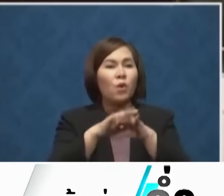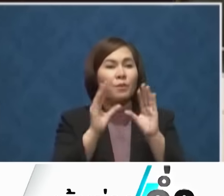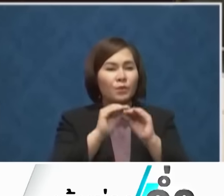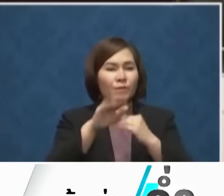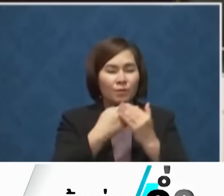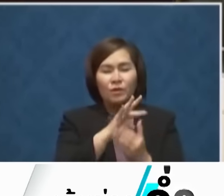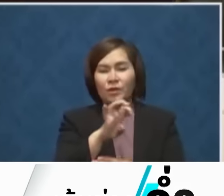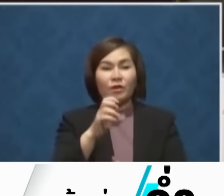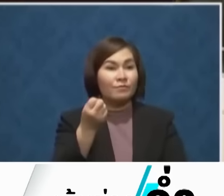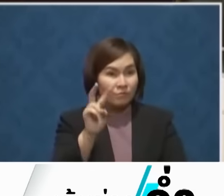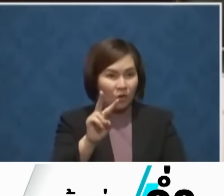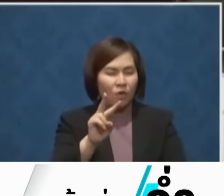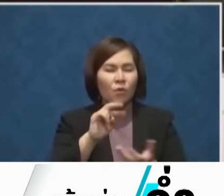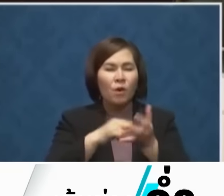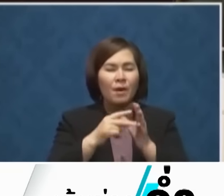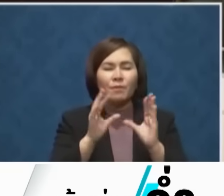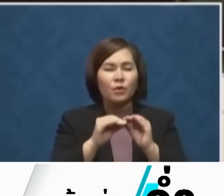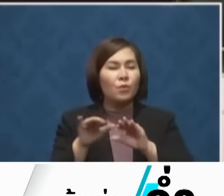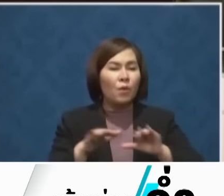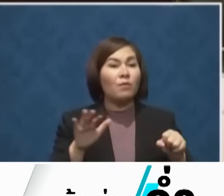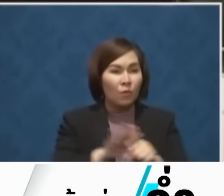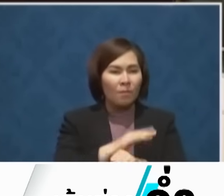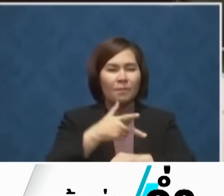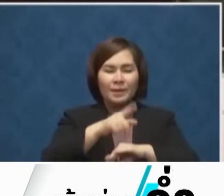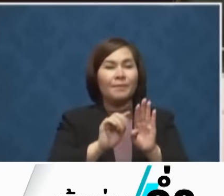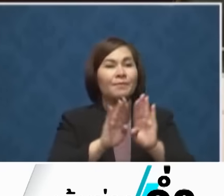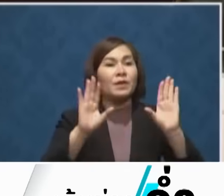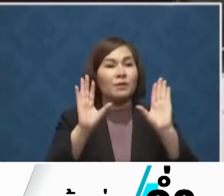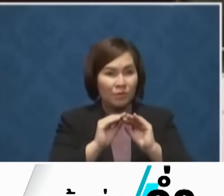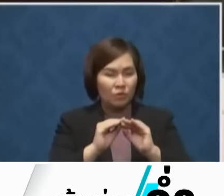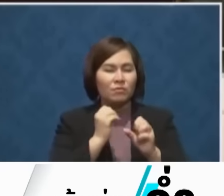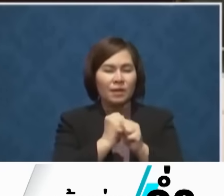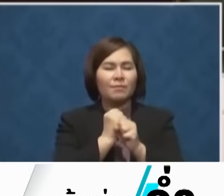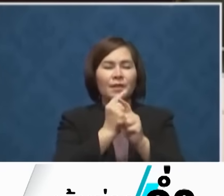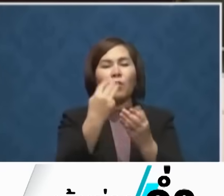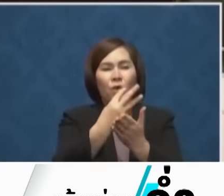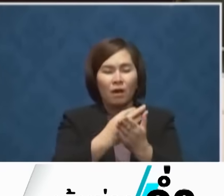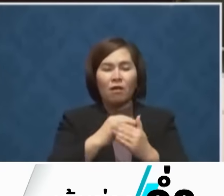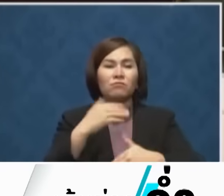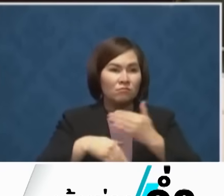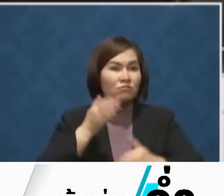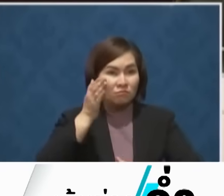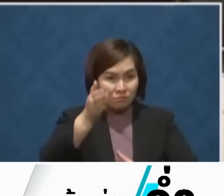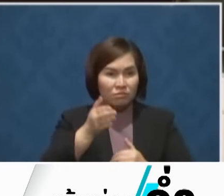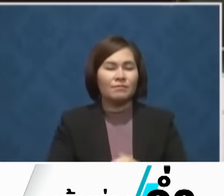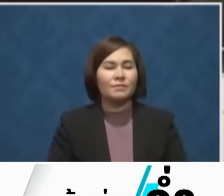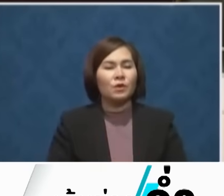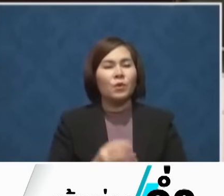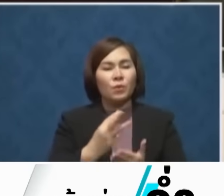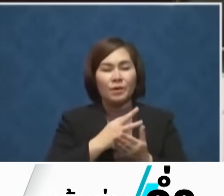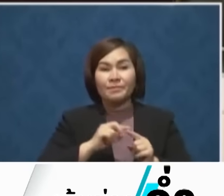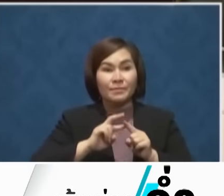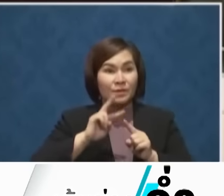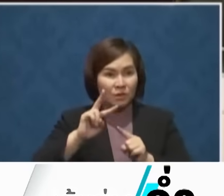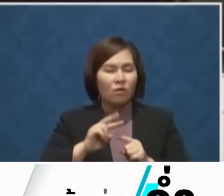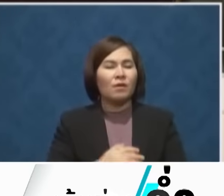องต่อก่อนหน้านี้ก็ชัดเจนนะต้องการเข้าไปผลักดันวาระต่างๆผลักดันให้เป็นสภาของประชาชนอย่างแท้จริ